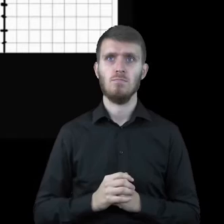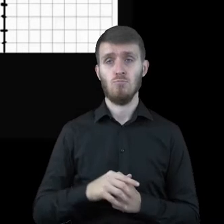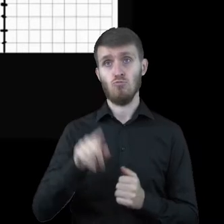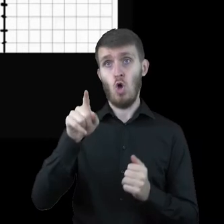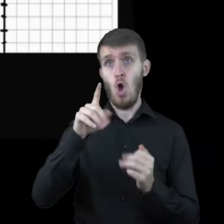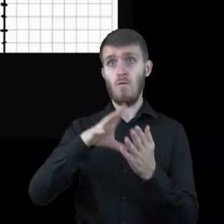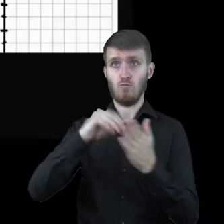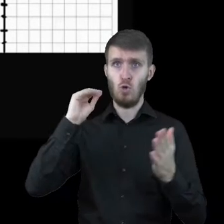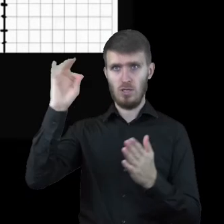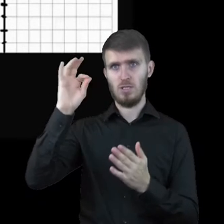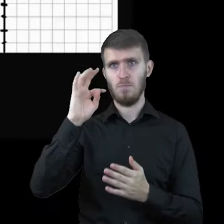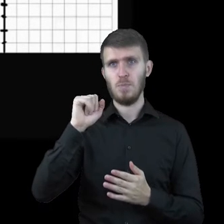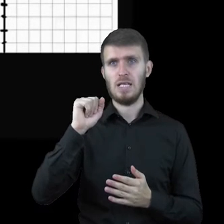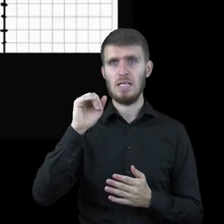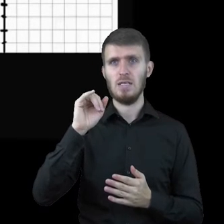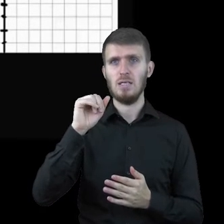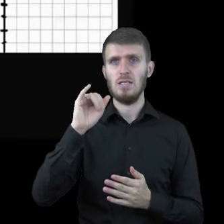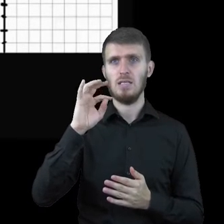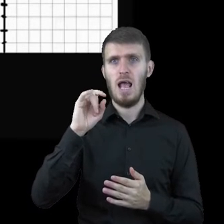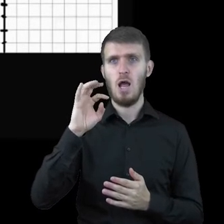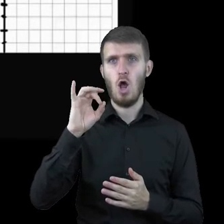to jest twierdzenie Pitagorasa.